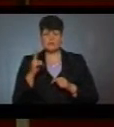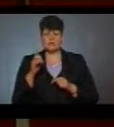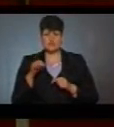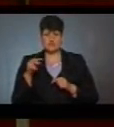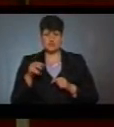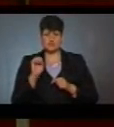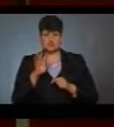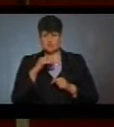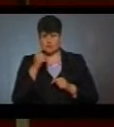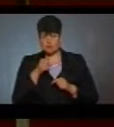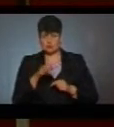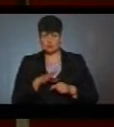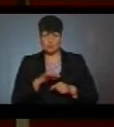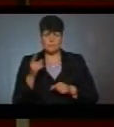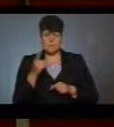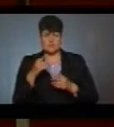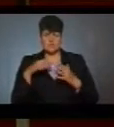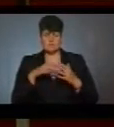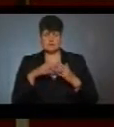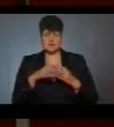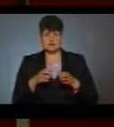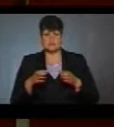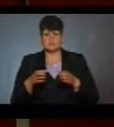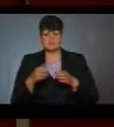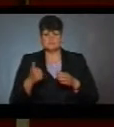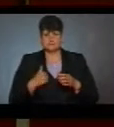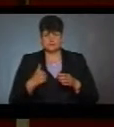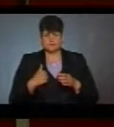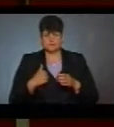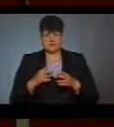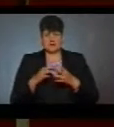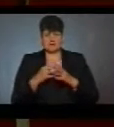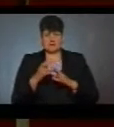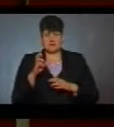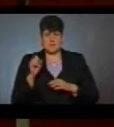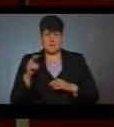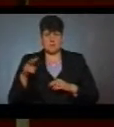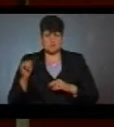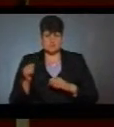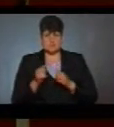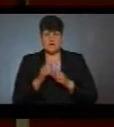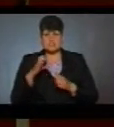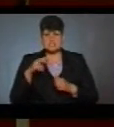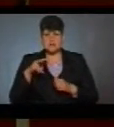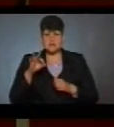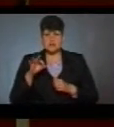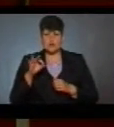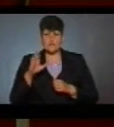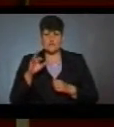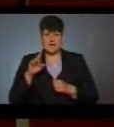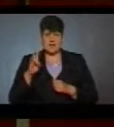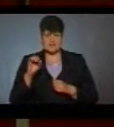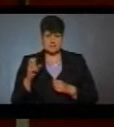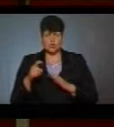квітня 2014-го відбувся перший бій воїнів корпусу на блокпосту біля селища Белбасівка в околицях Слов'янська Донецької області,